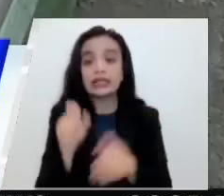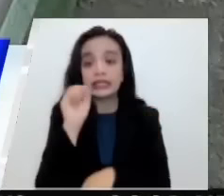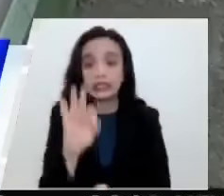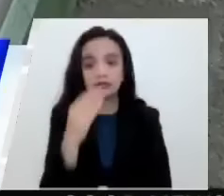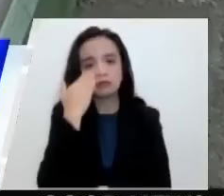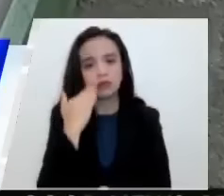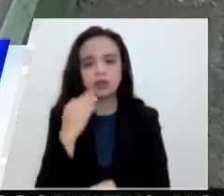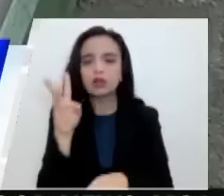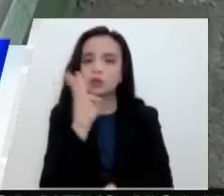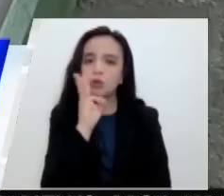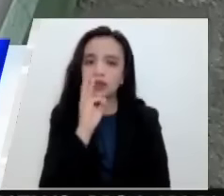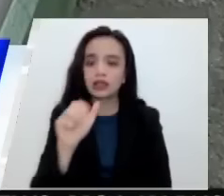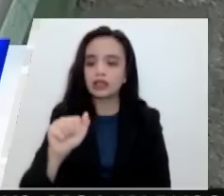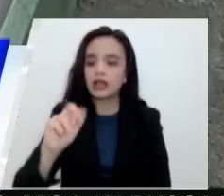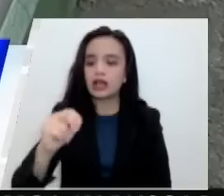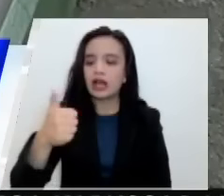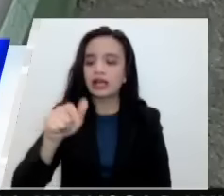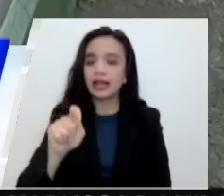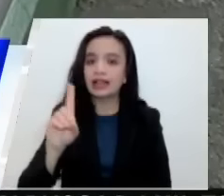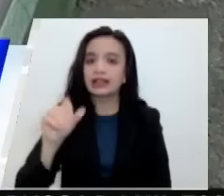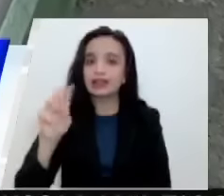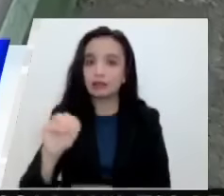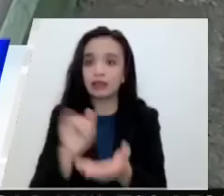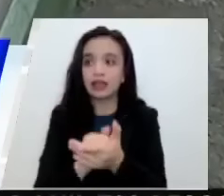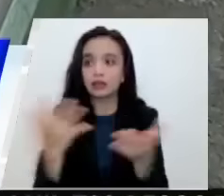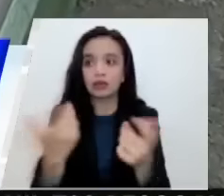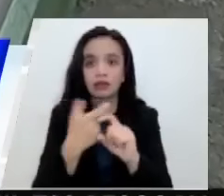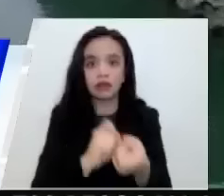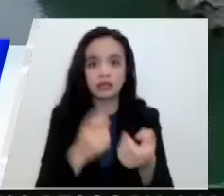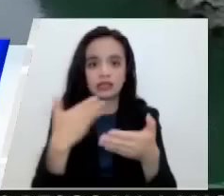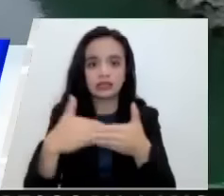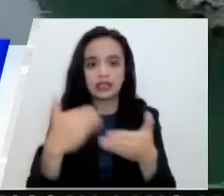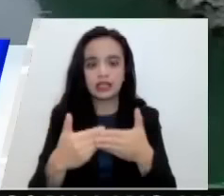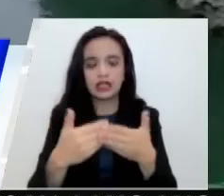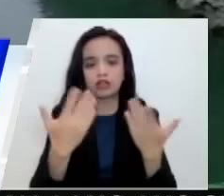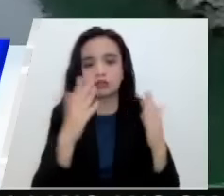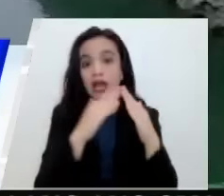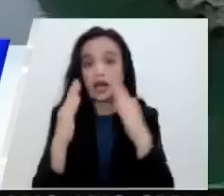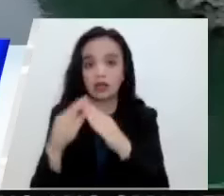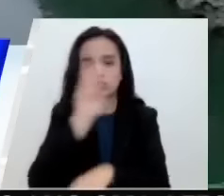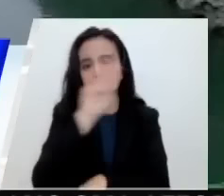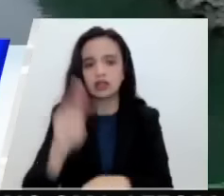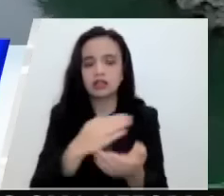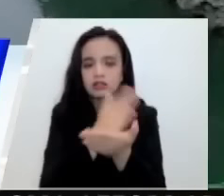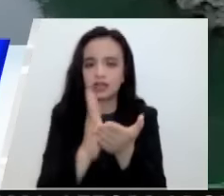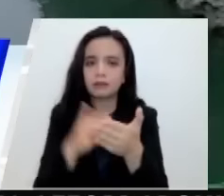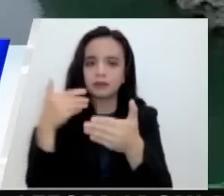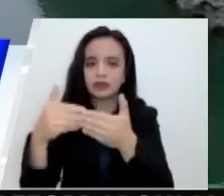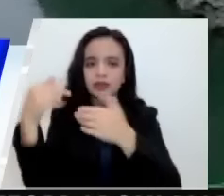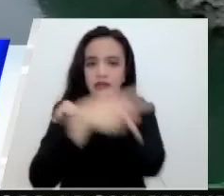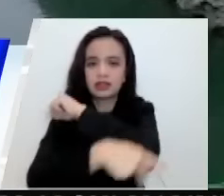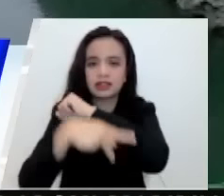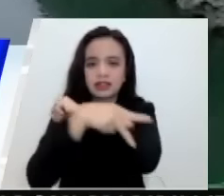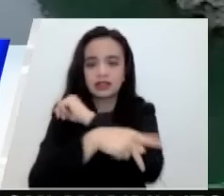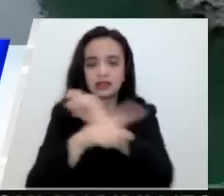Angat Dam na pinagmumula ng tubig sa mga kabahayan sa Metro Manila at ilang karatig probinsya pero wala pa silang tugon sa ngayon. Handa